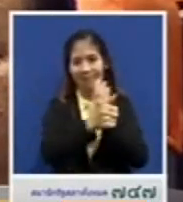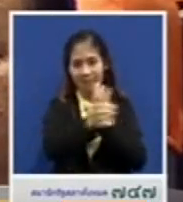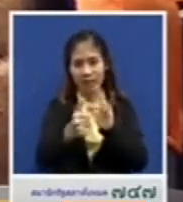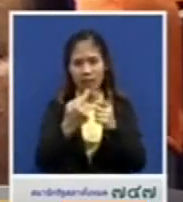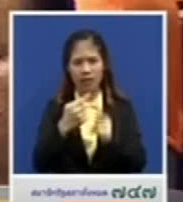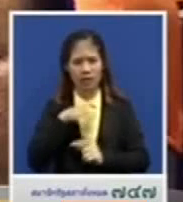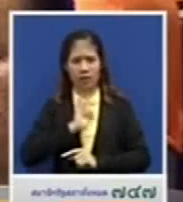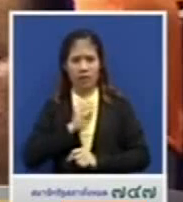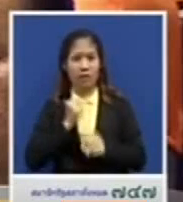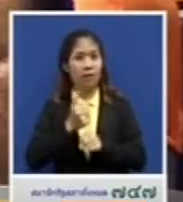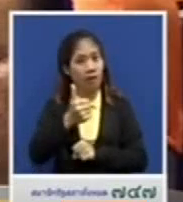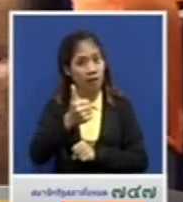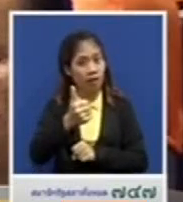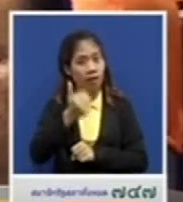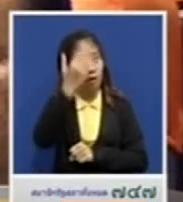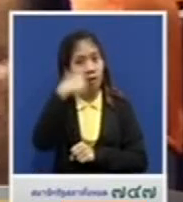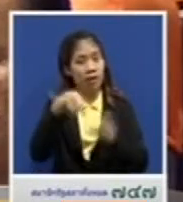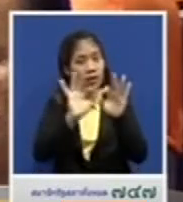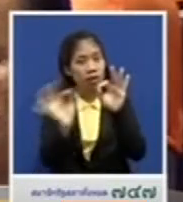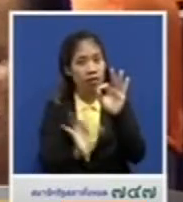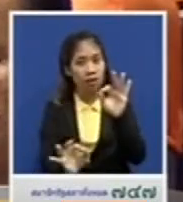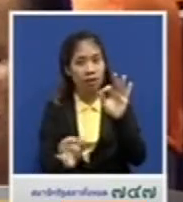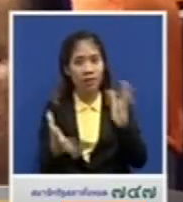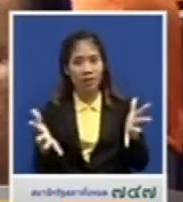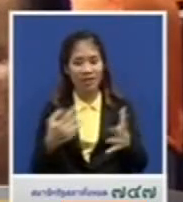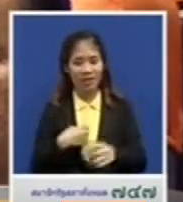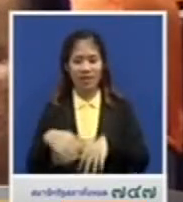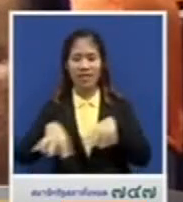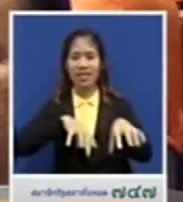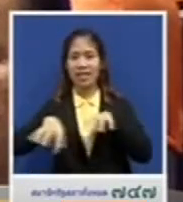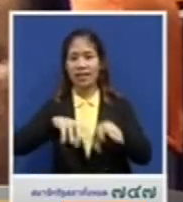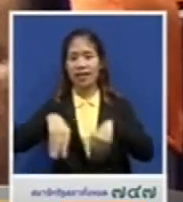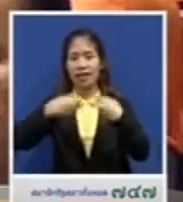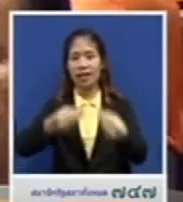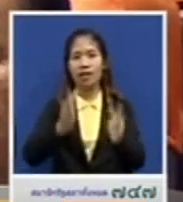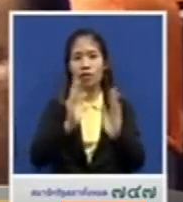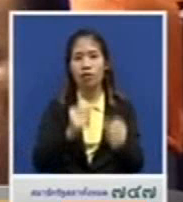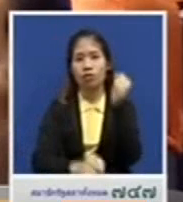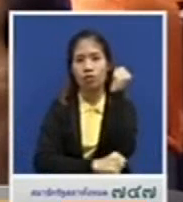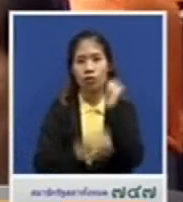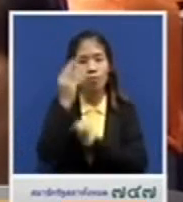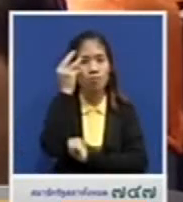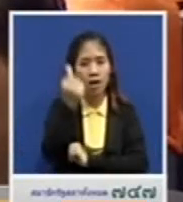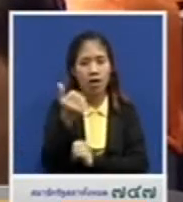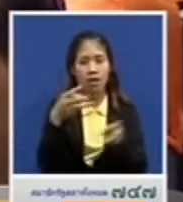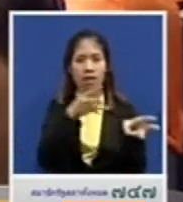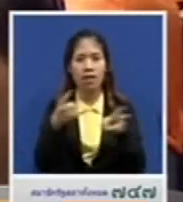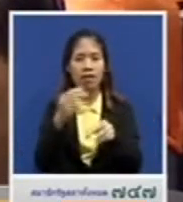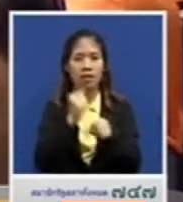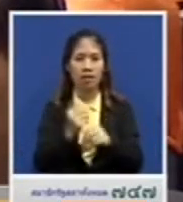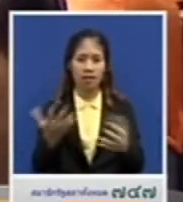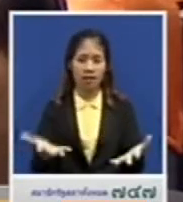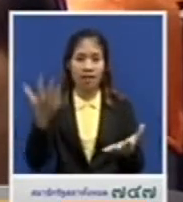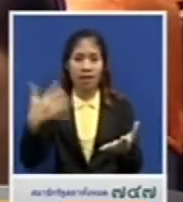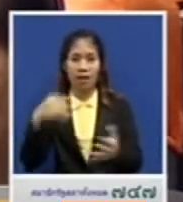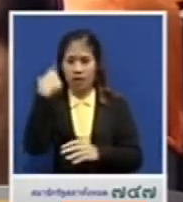าจะเกิดขึ้นได้อย่างไรเพราะท่านไม่ได้เขียนด้วยว่าจัดจ่ายให้กับคนยากจนได้เมื่อไหร่มีวิธีอย่างไรแล้วไอ้ค